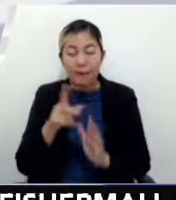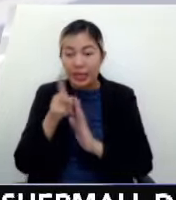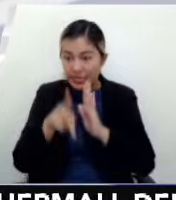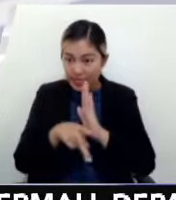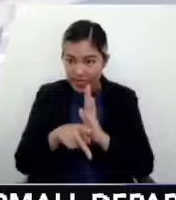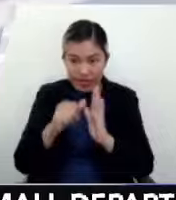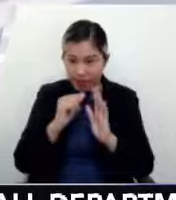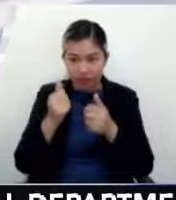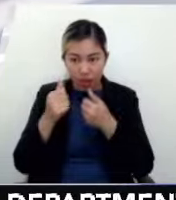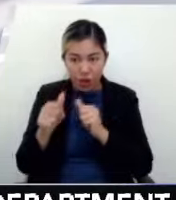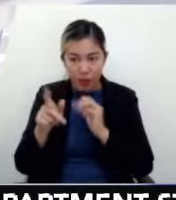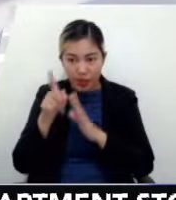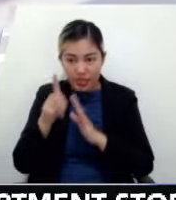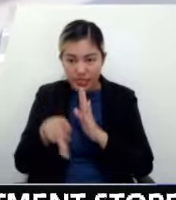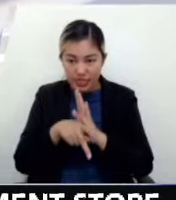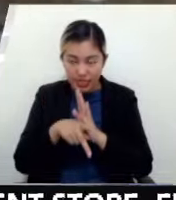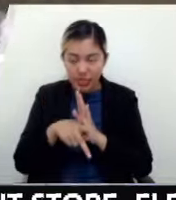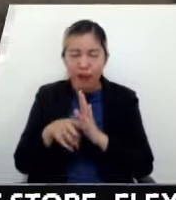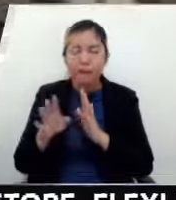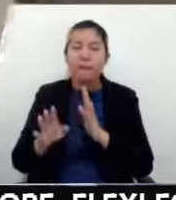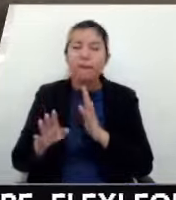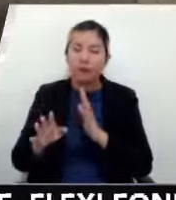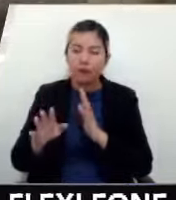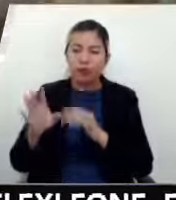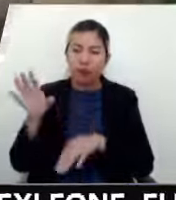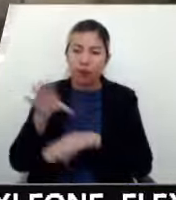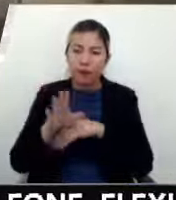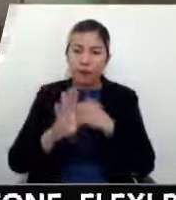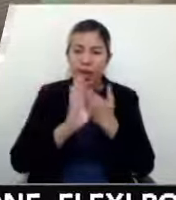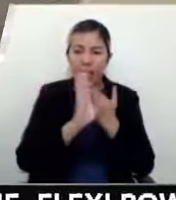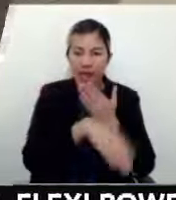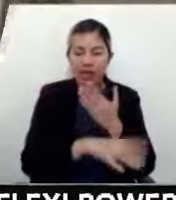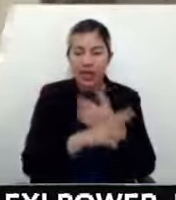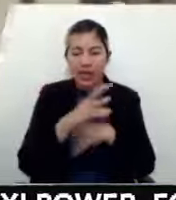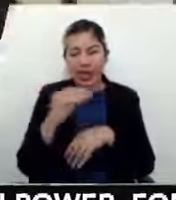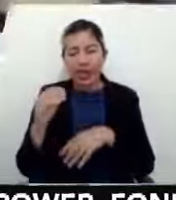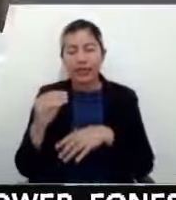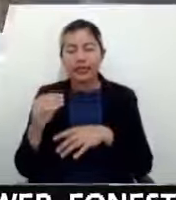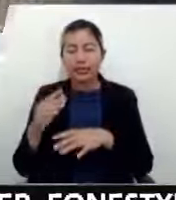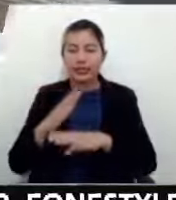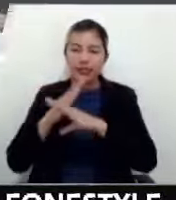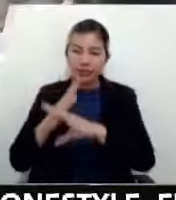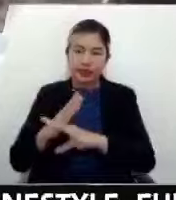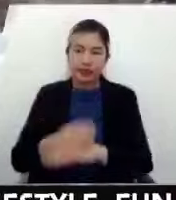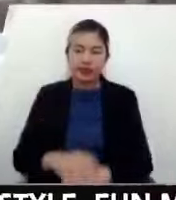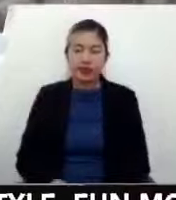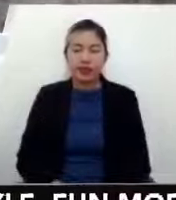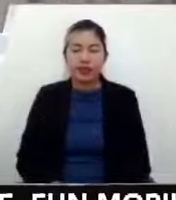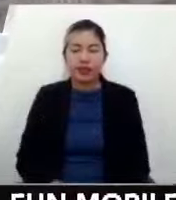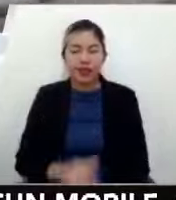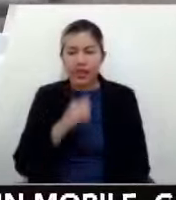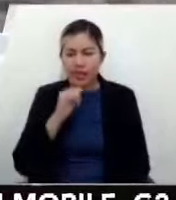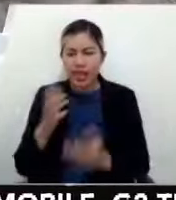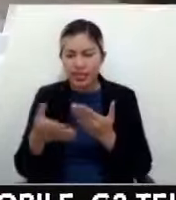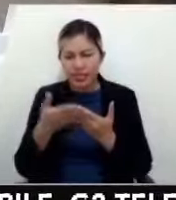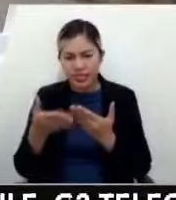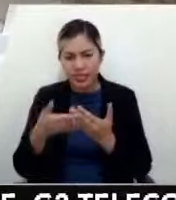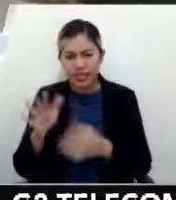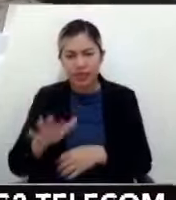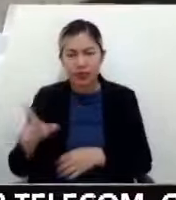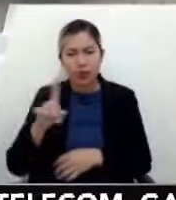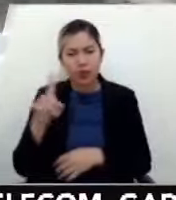ay madideport and mabablacklist. Aminado ang PAOC, hindi madali ang pagtugi sa nasa 100 pang illegal na